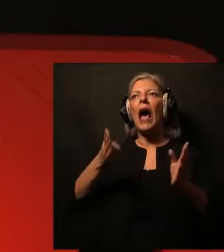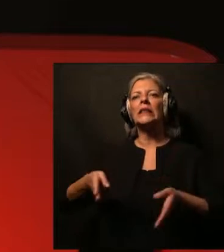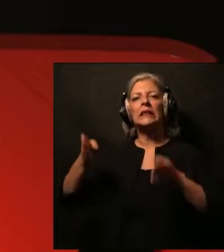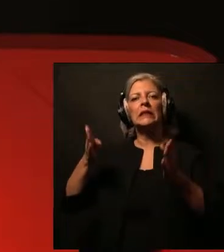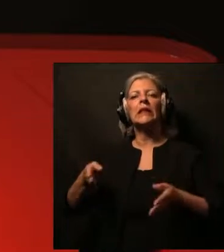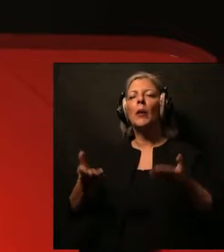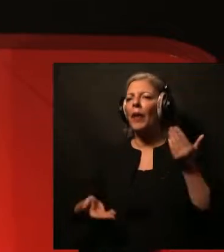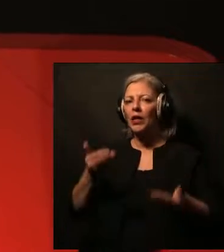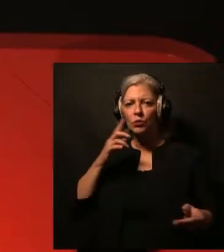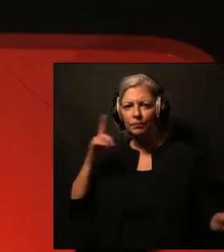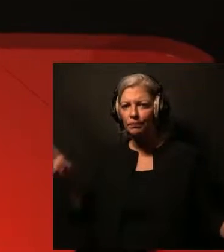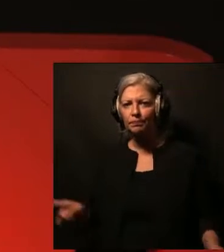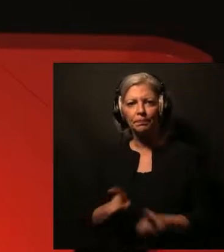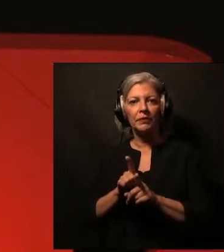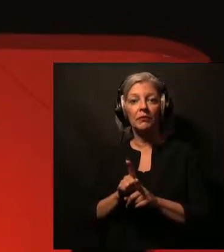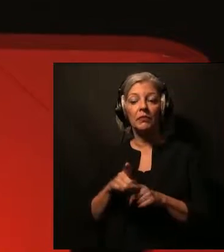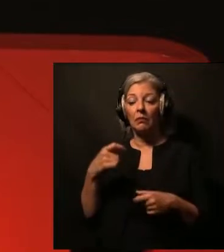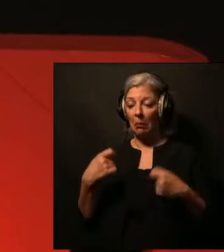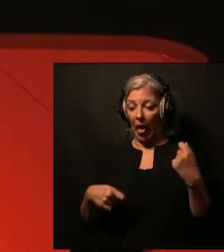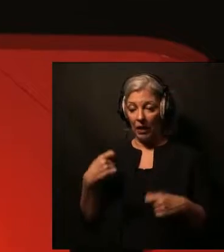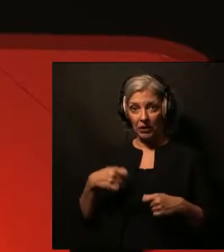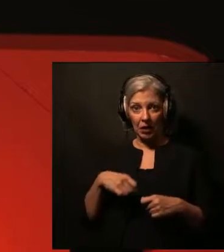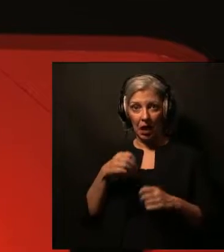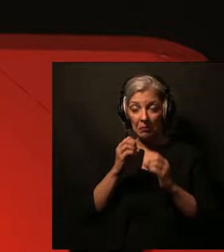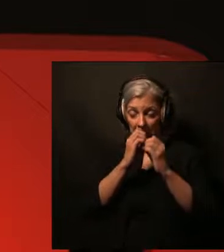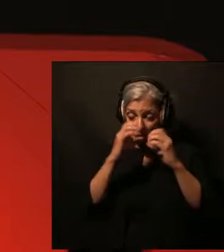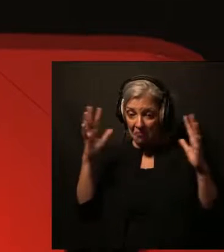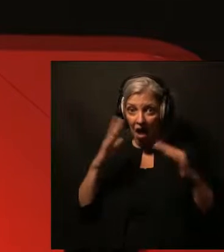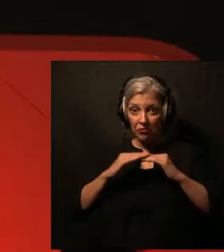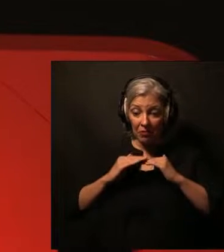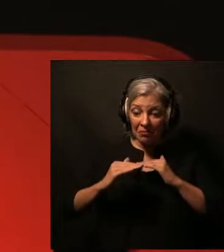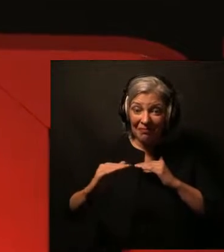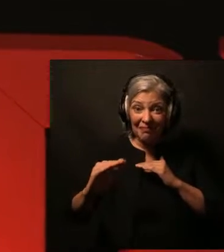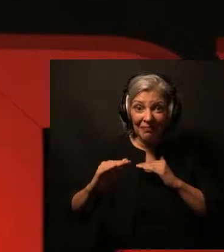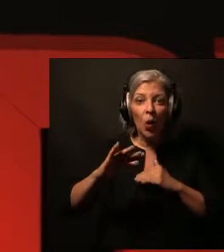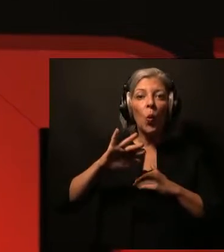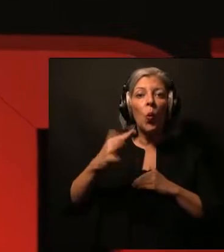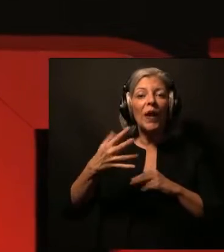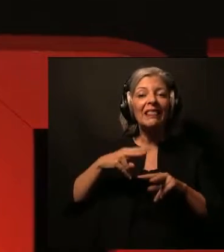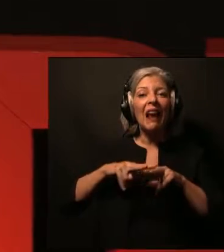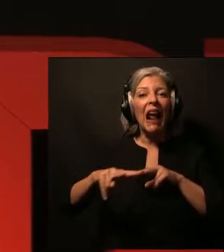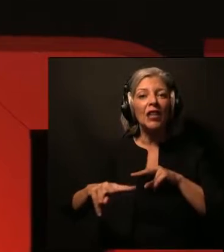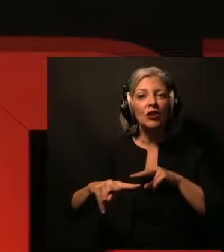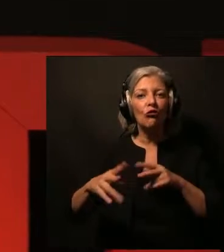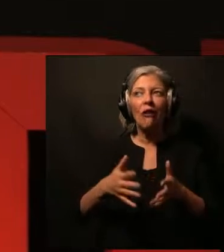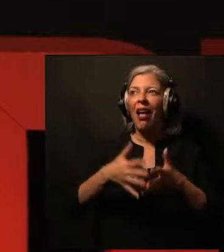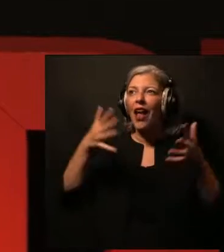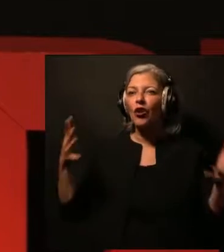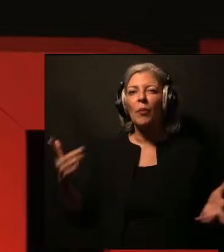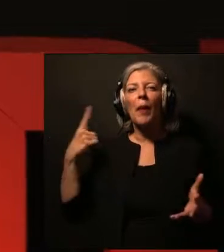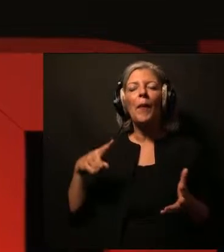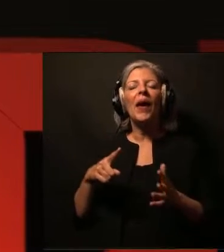e se questa plastica fosse una nazione sarebbe la quinta al mondo per emissioni di gas